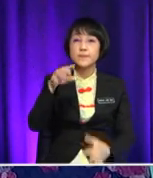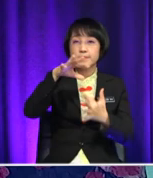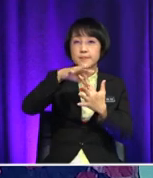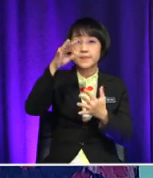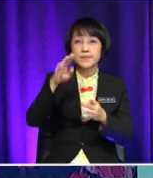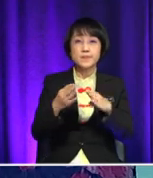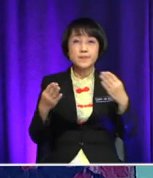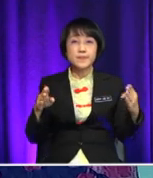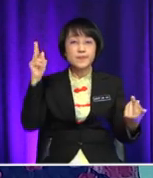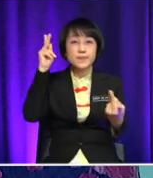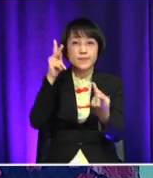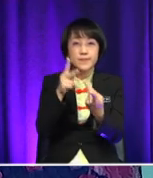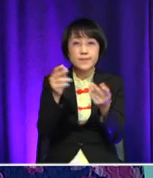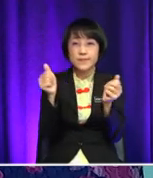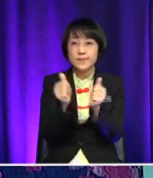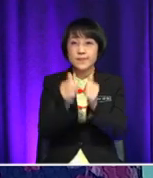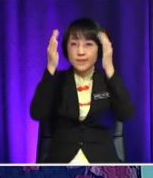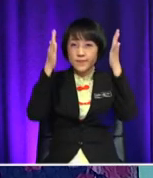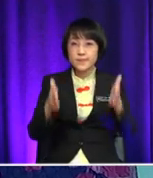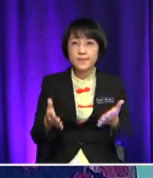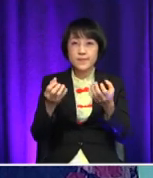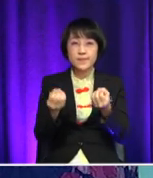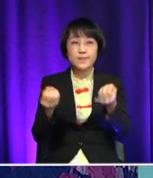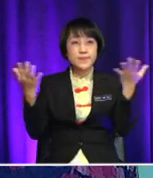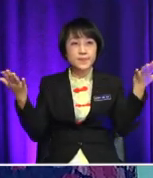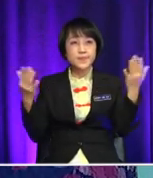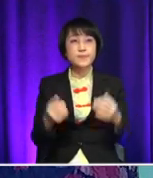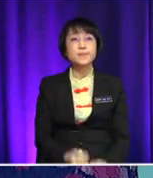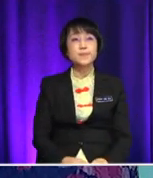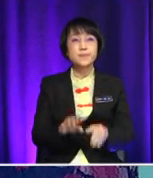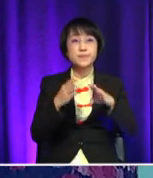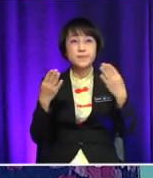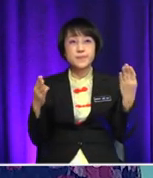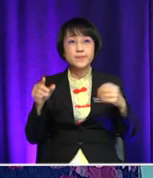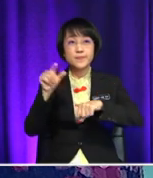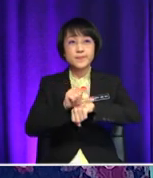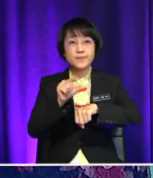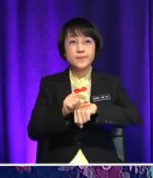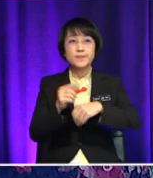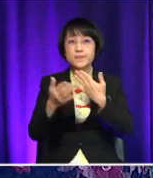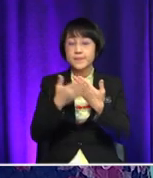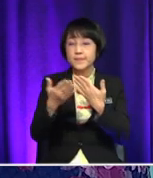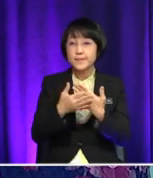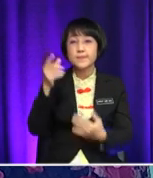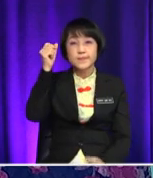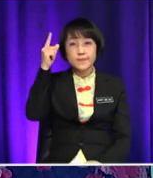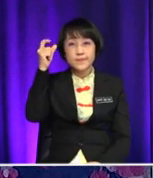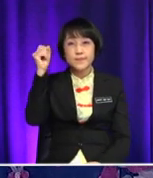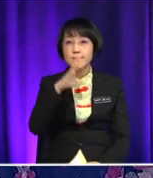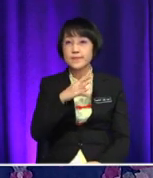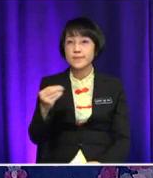dan akhir sekali bahasanya mestilah mudah dipahami dan masih lagi formal sebenarnya